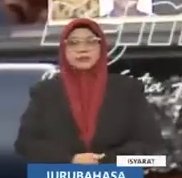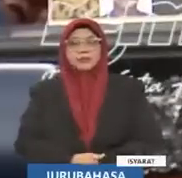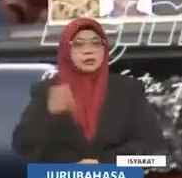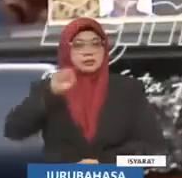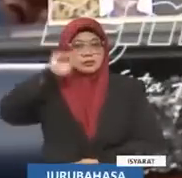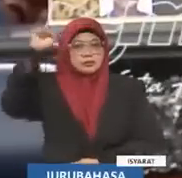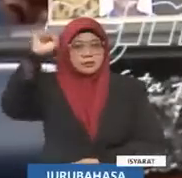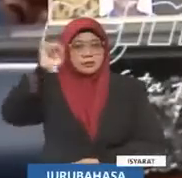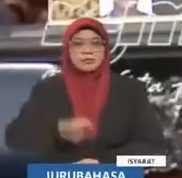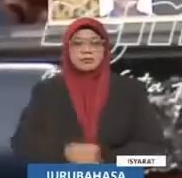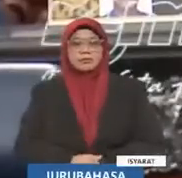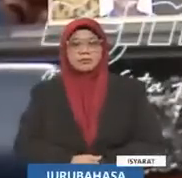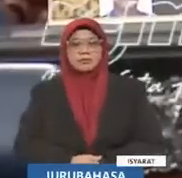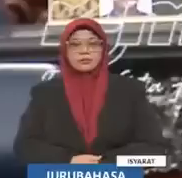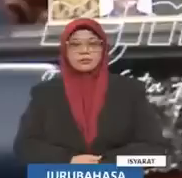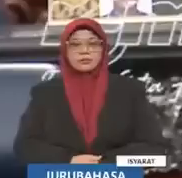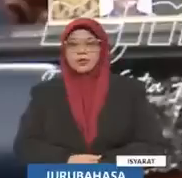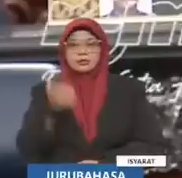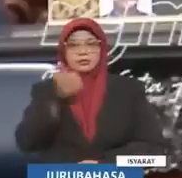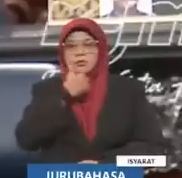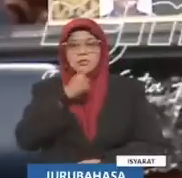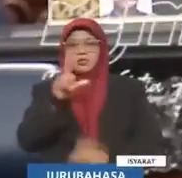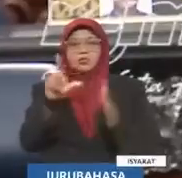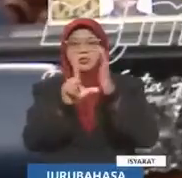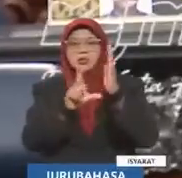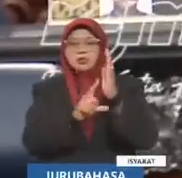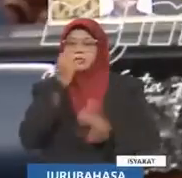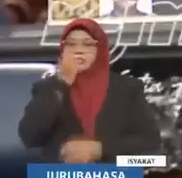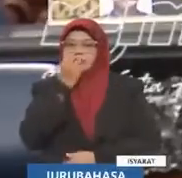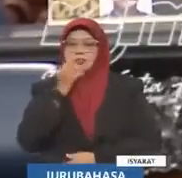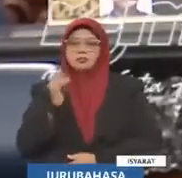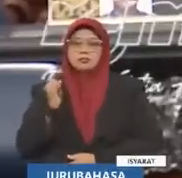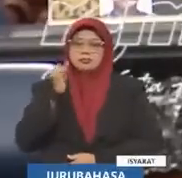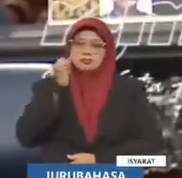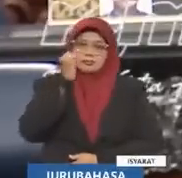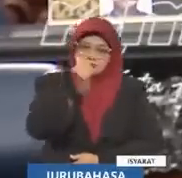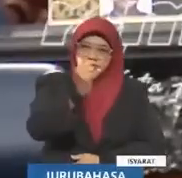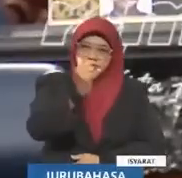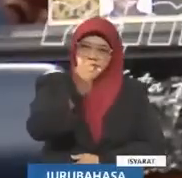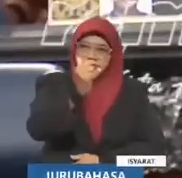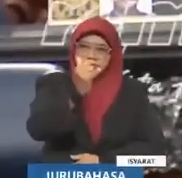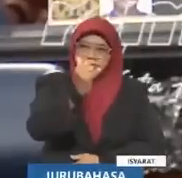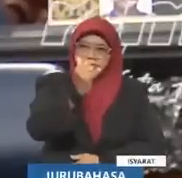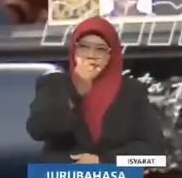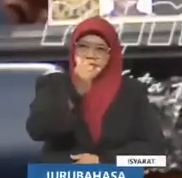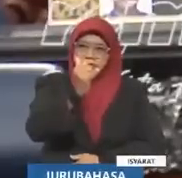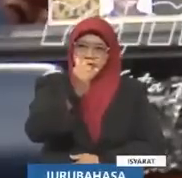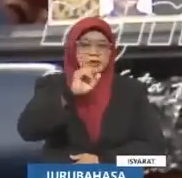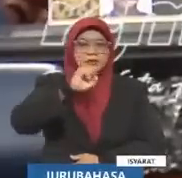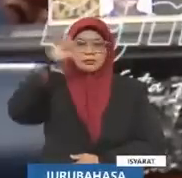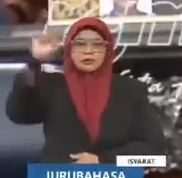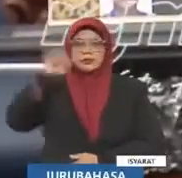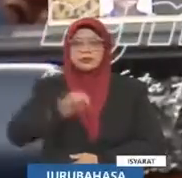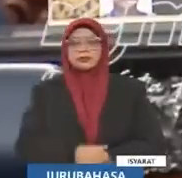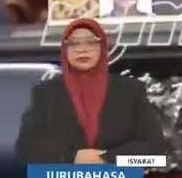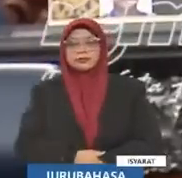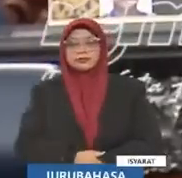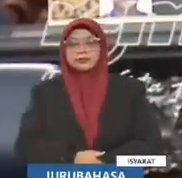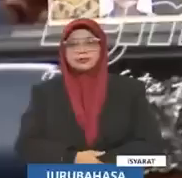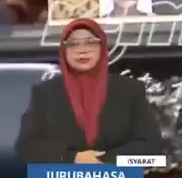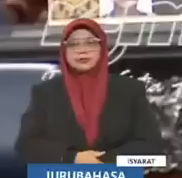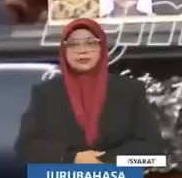nasabah dia tidak nah lembaga dana sini apa gi ke Sabah